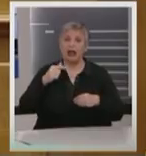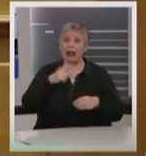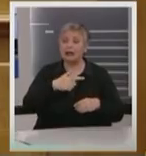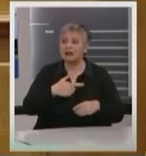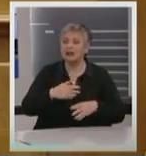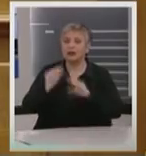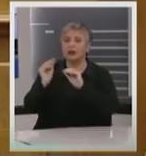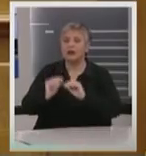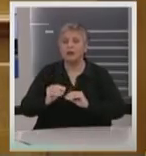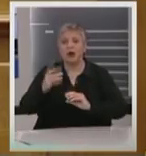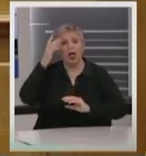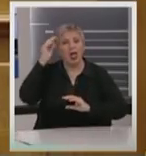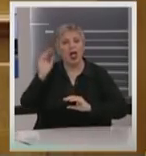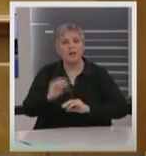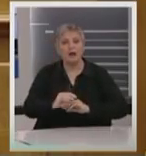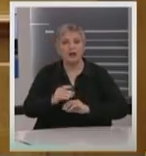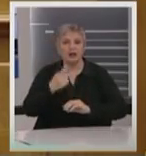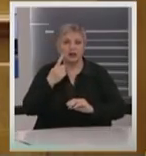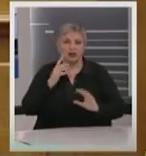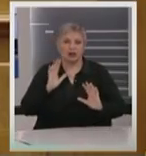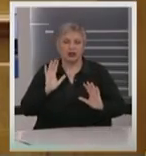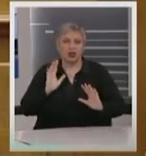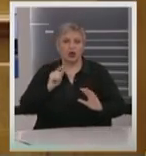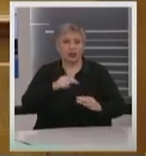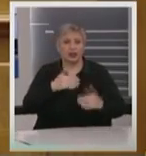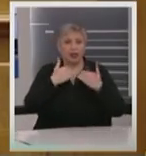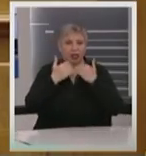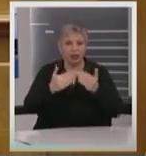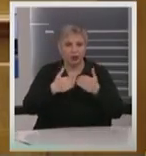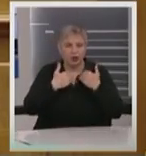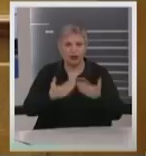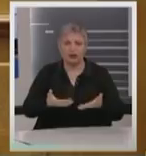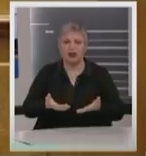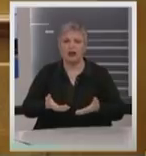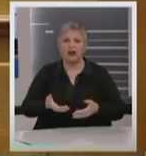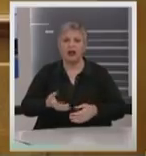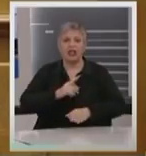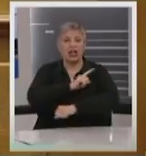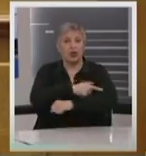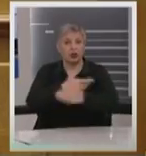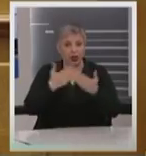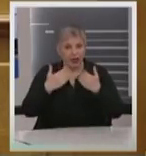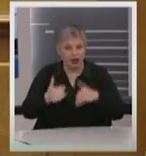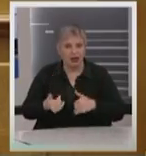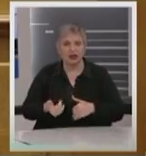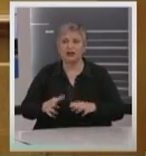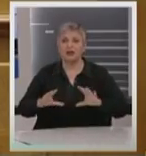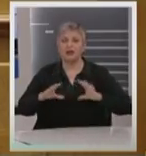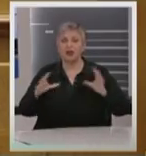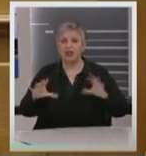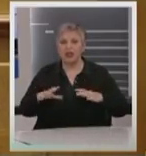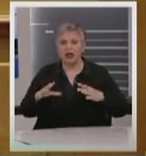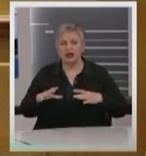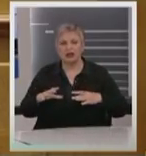από ανικανότητα, μου είναι πλέον παντελώς αδιάφορο. Το αποτέλεσμα μετράει. Και το αποτέλεσμα δυστυχώς είναι αποκαρδιωτικό.